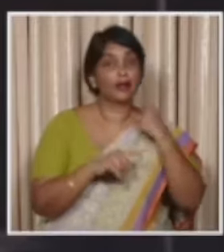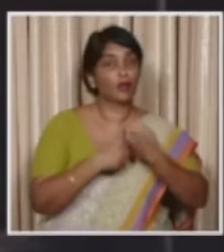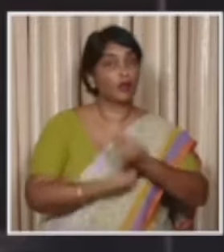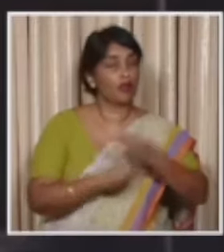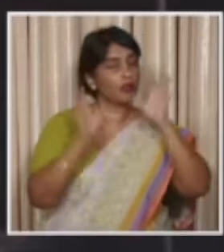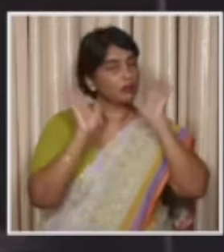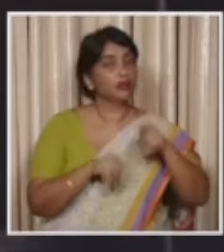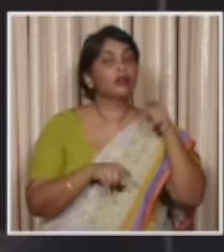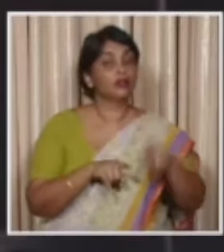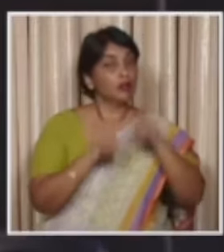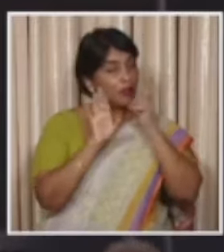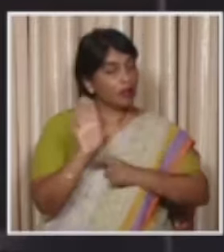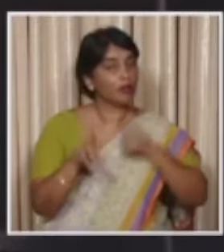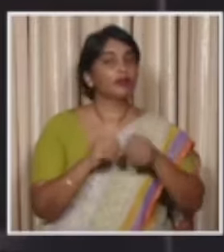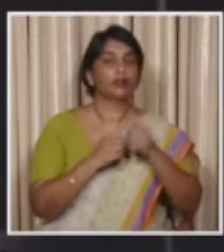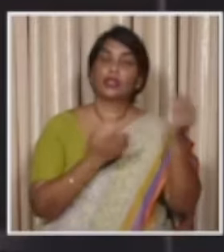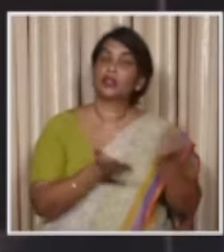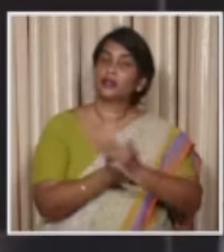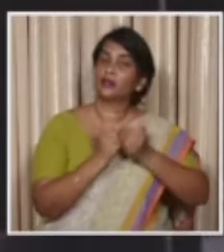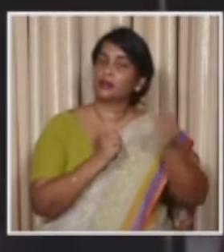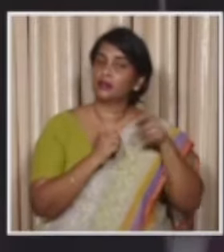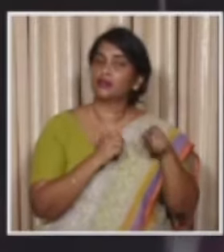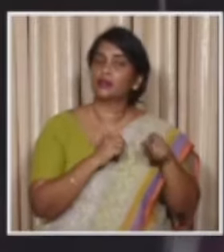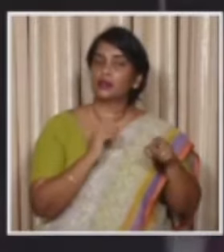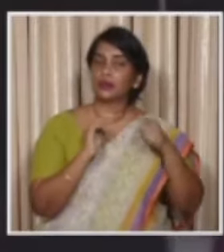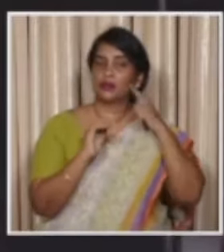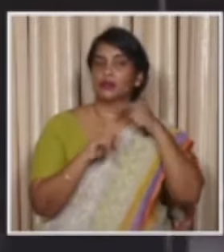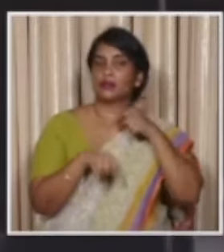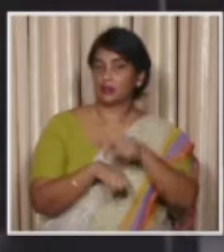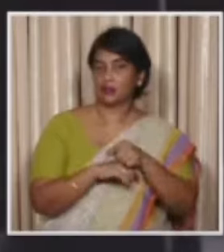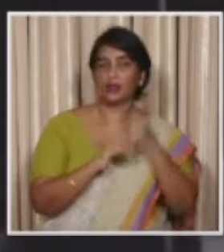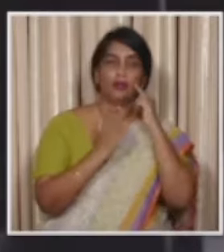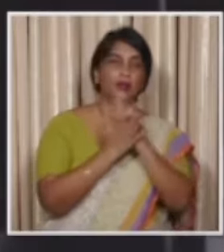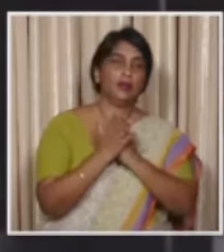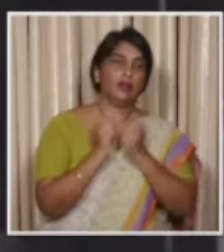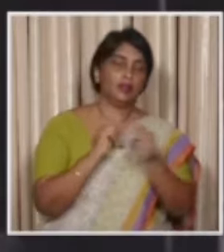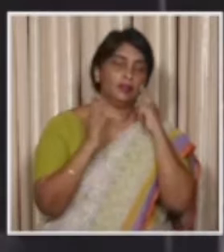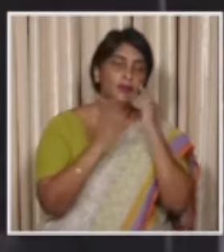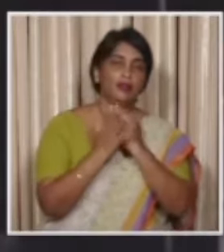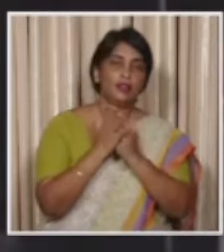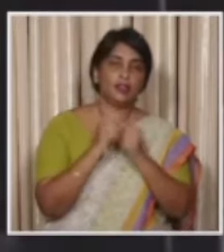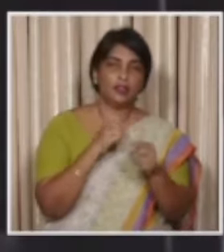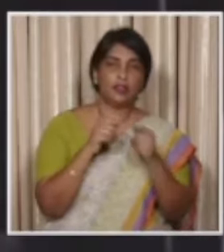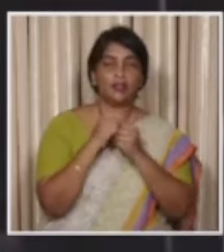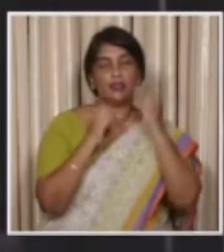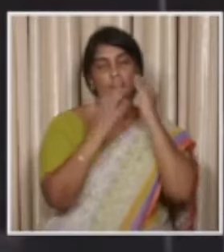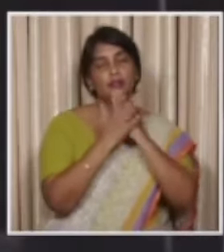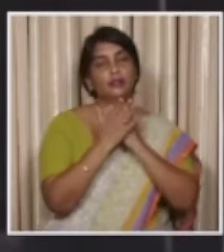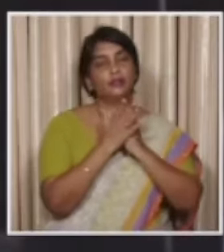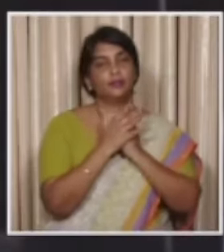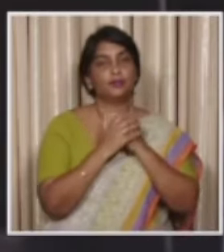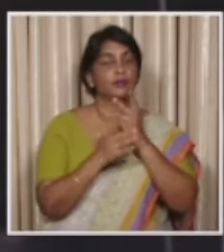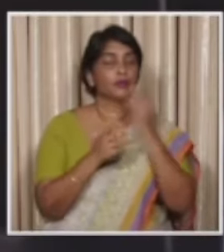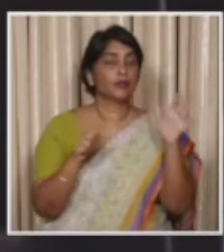නොකර මේ වර්ෂයේ ඉතුරු කාලය තුළ මේ හදන්න ආරම්භ කරලා වැඩ කරගෙන යාම සඳහා සම්පූර්ණ